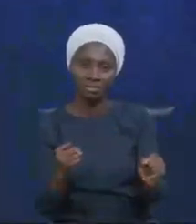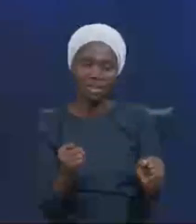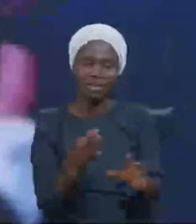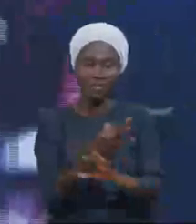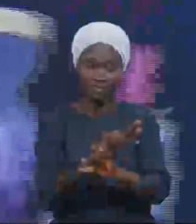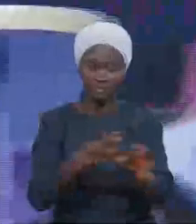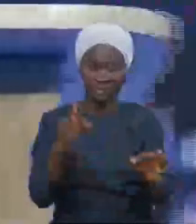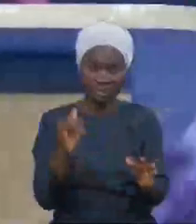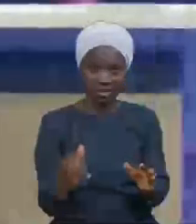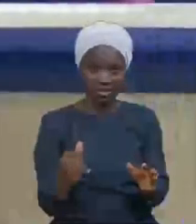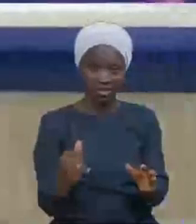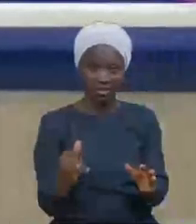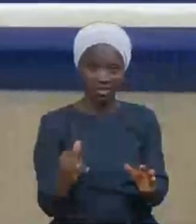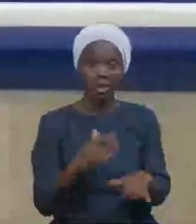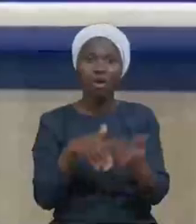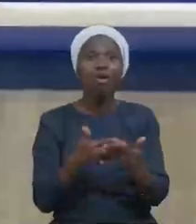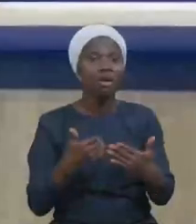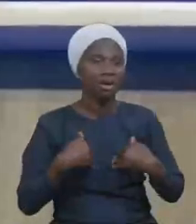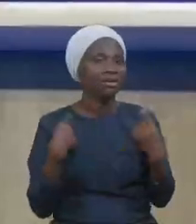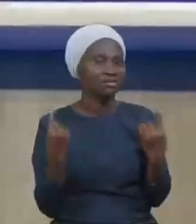ont péché,